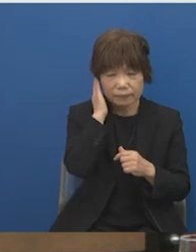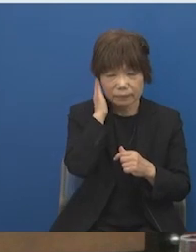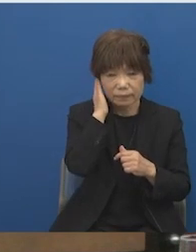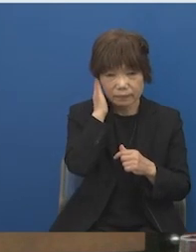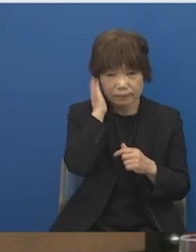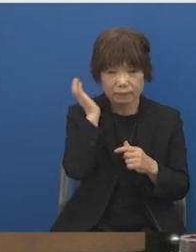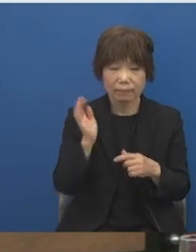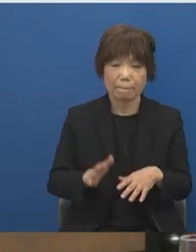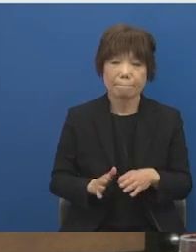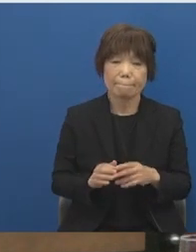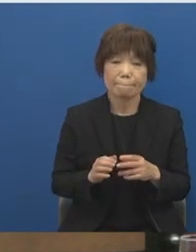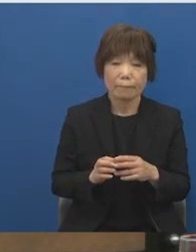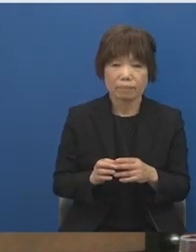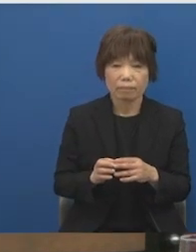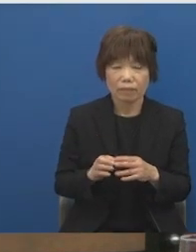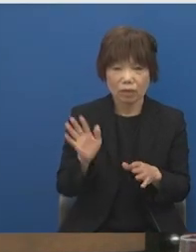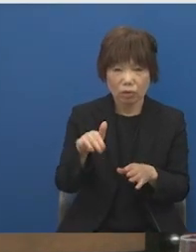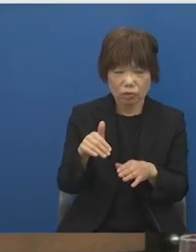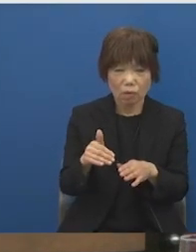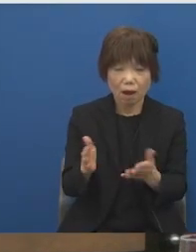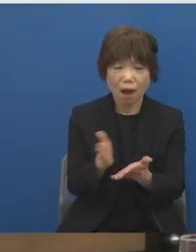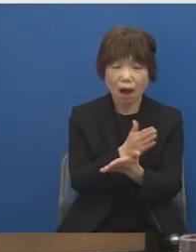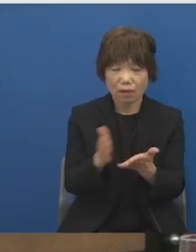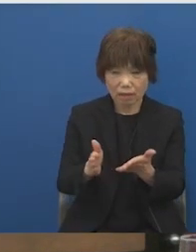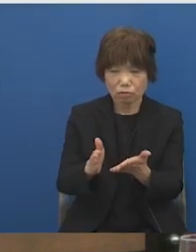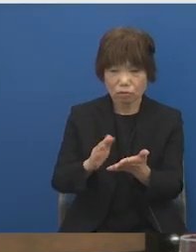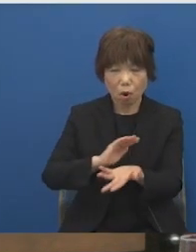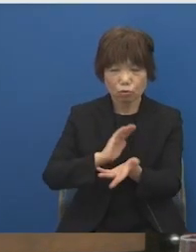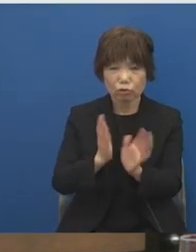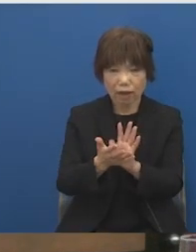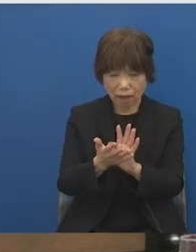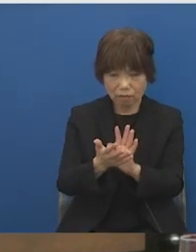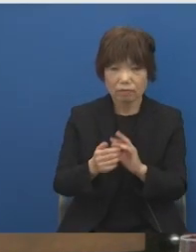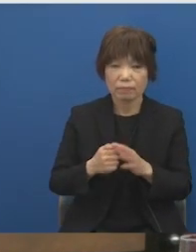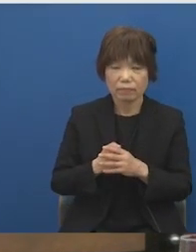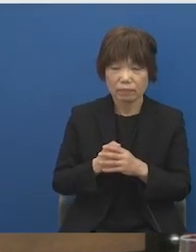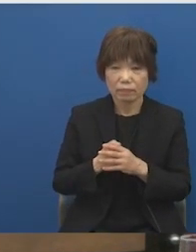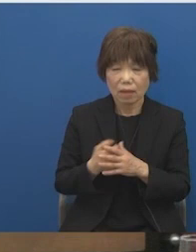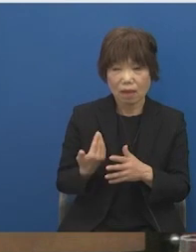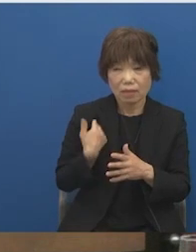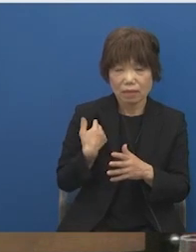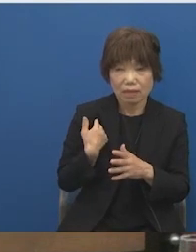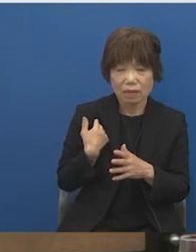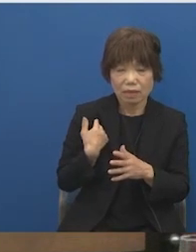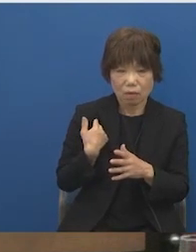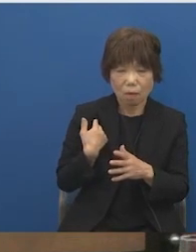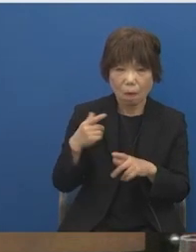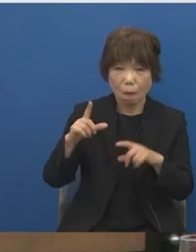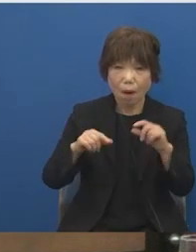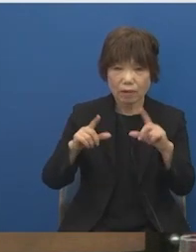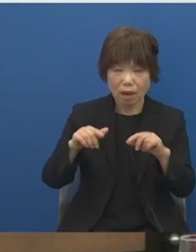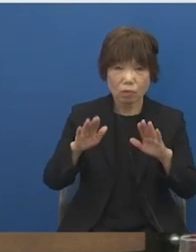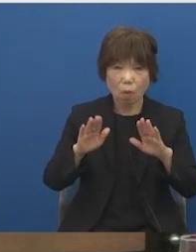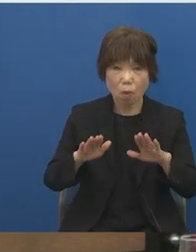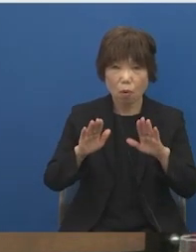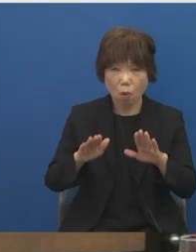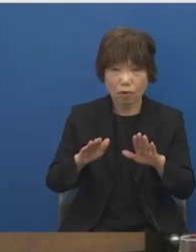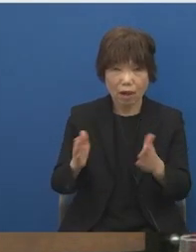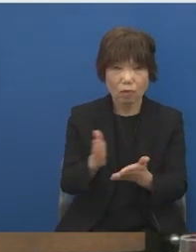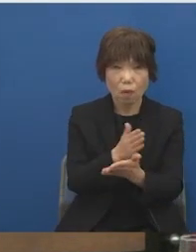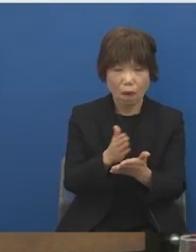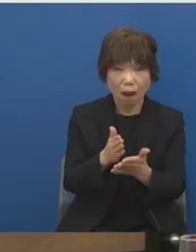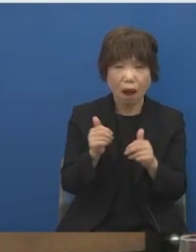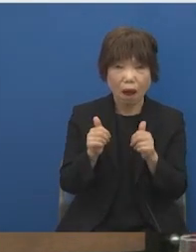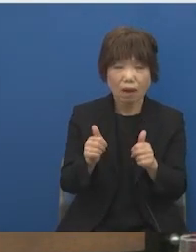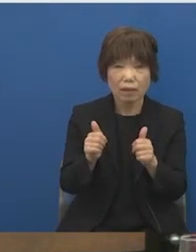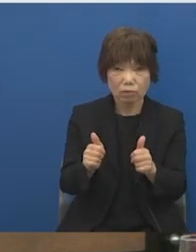することで地裁の判決を覆せる見込み、責任割合の根拠など今回の判決で不明瞭な